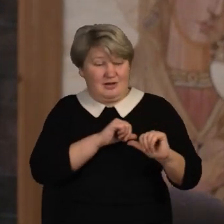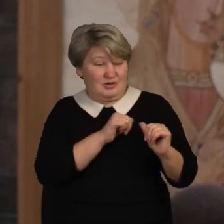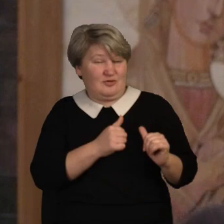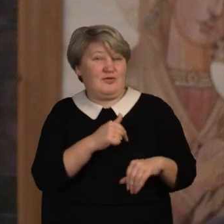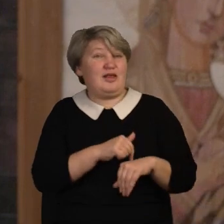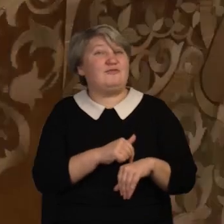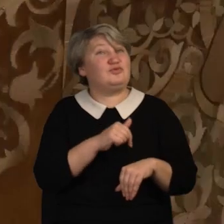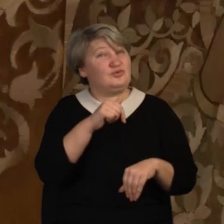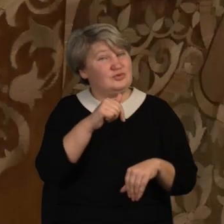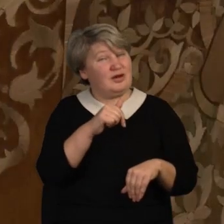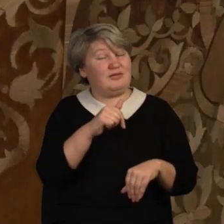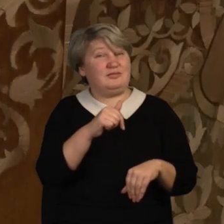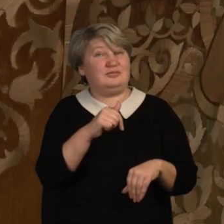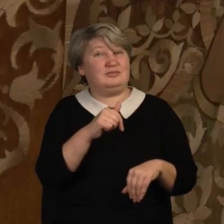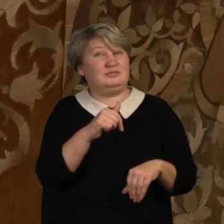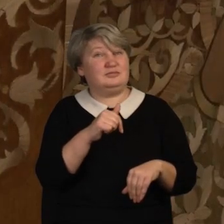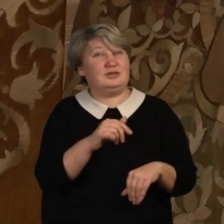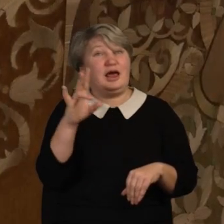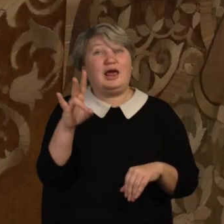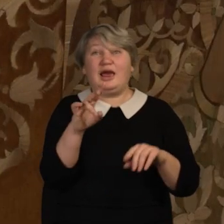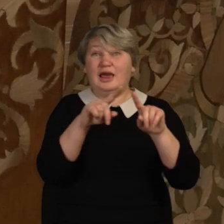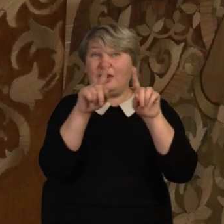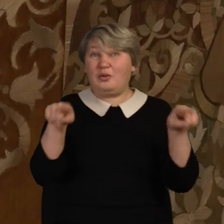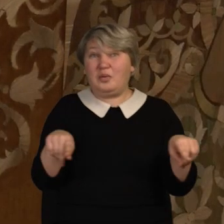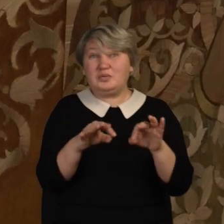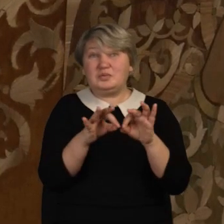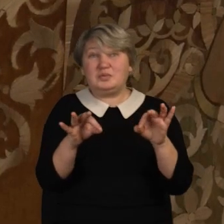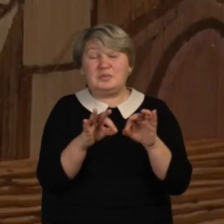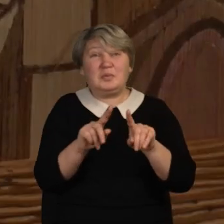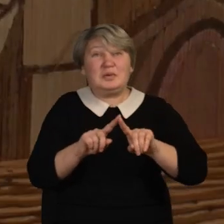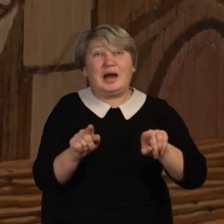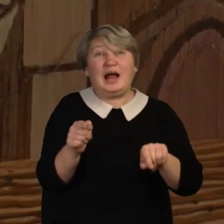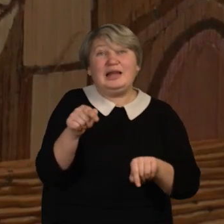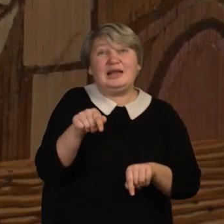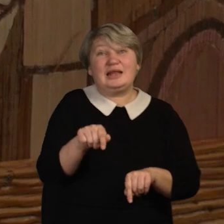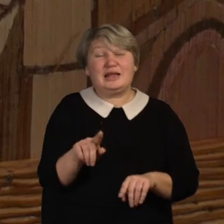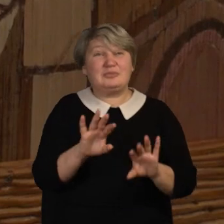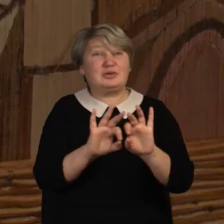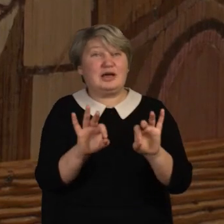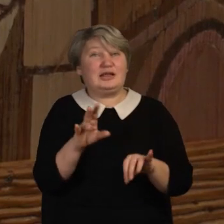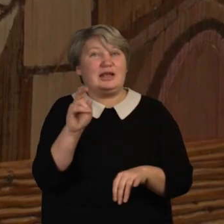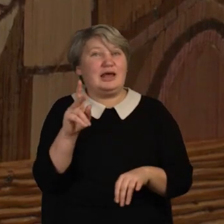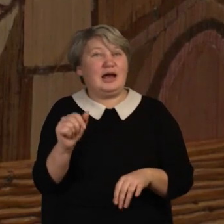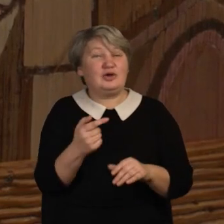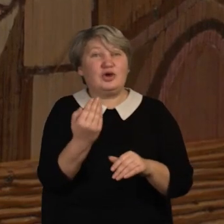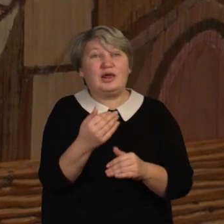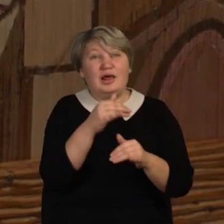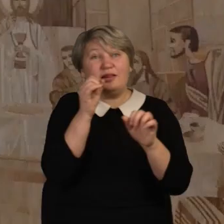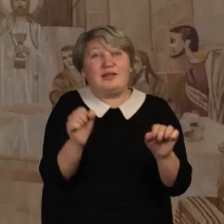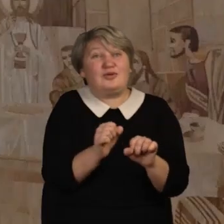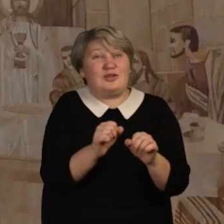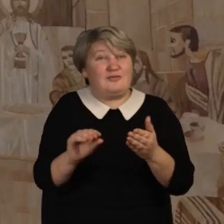відчуття внутрішнє. Ікони соломки унікальні тим, каже мистецтвознавець Михайло Дейнега, що їх неможливо